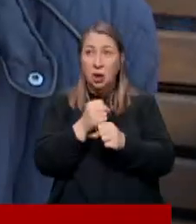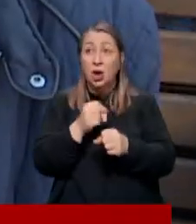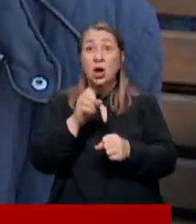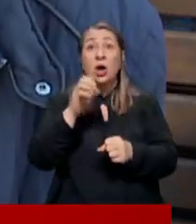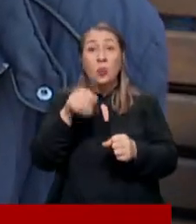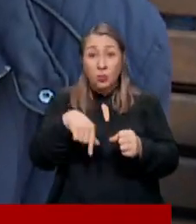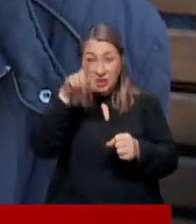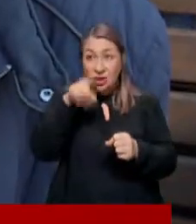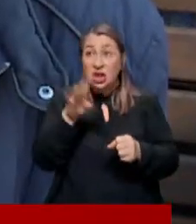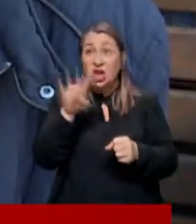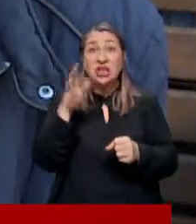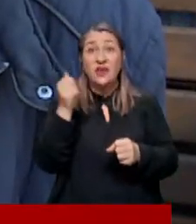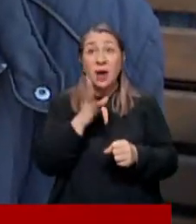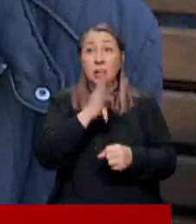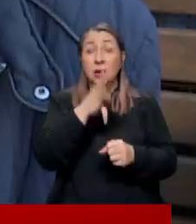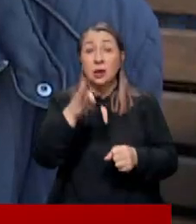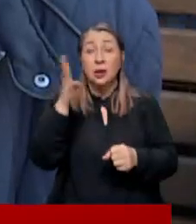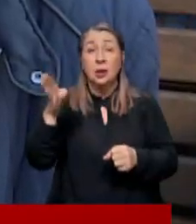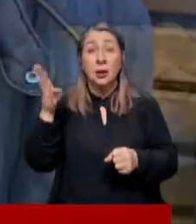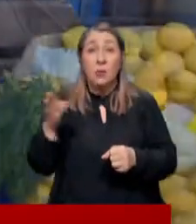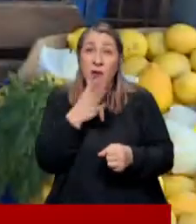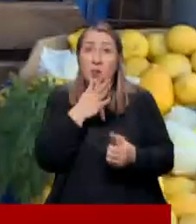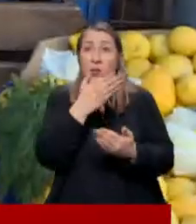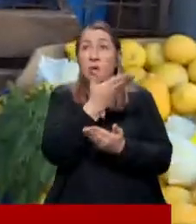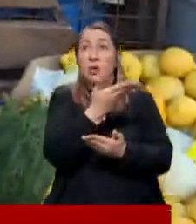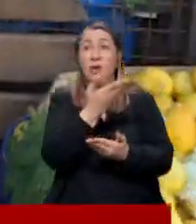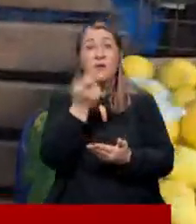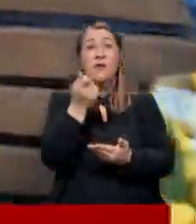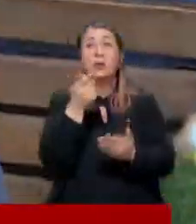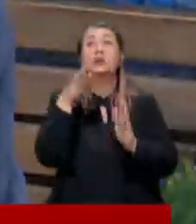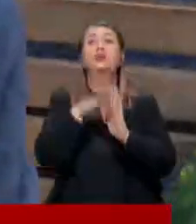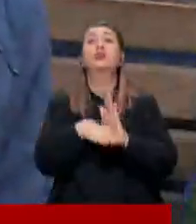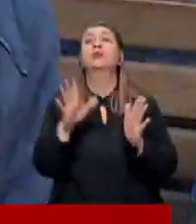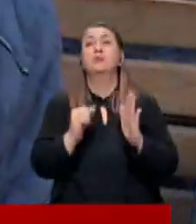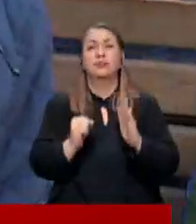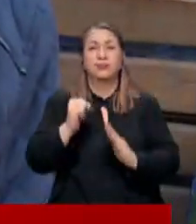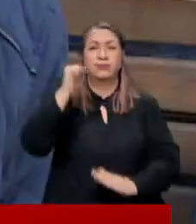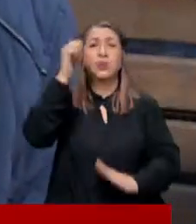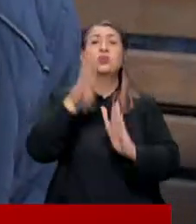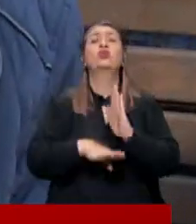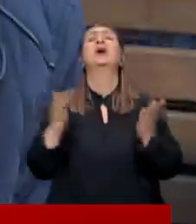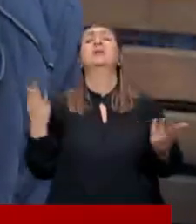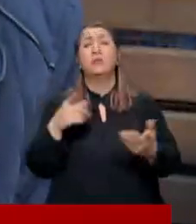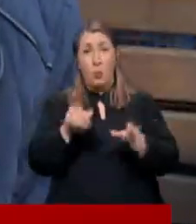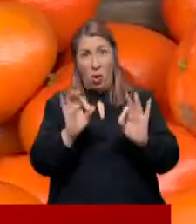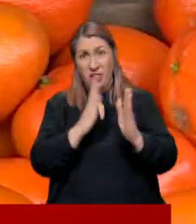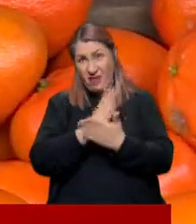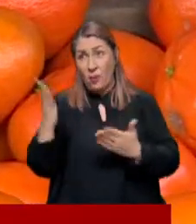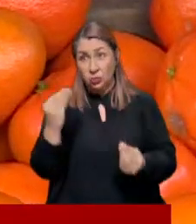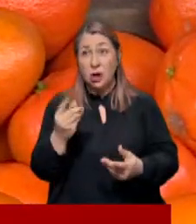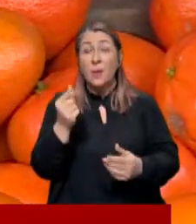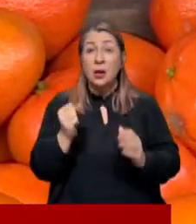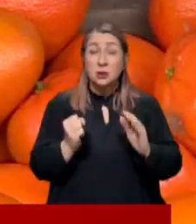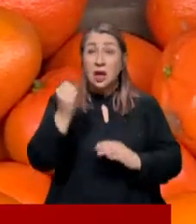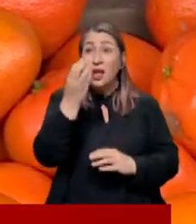sefer dolaşıyor bütün marketleri vatandaş. Bunlar biliyor. Vallahi fiyatlar düşmez, yükselir de düşmez bu şartlar altında.